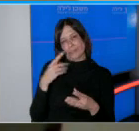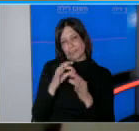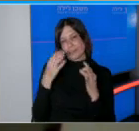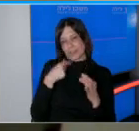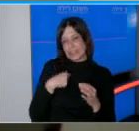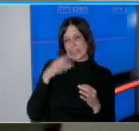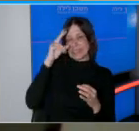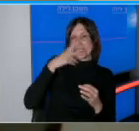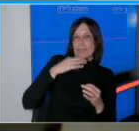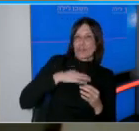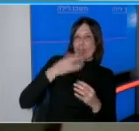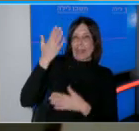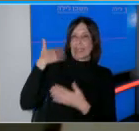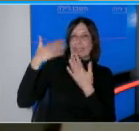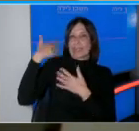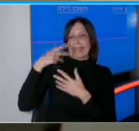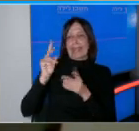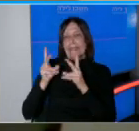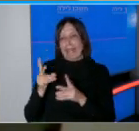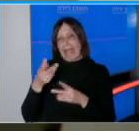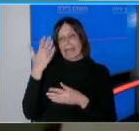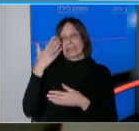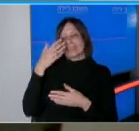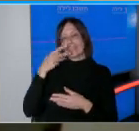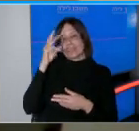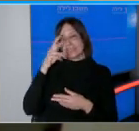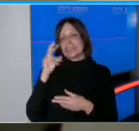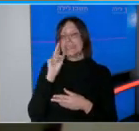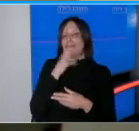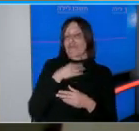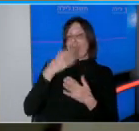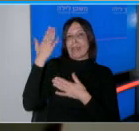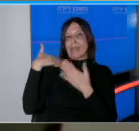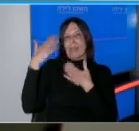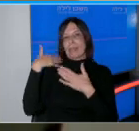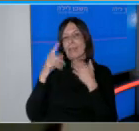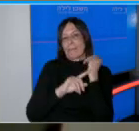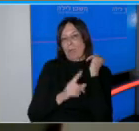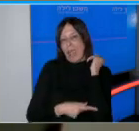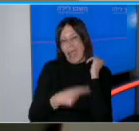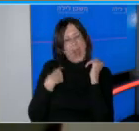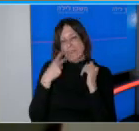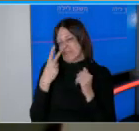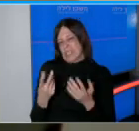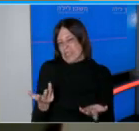לי, סבא שלי מעיראק וסבתא שלי מבוחרה, הרי אנחנו לא מסתכלים ככה על בני אדם, נכון? אני אף פעם